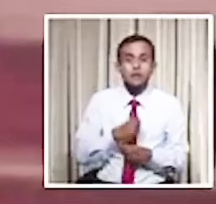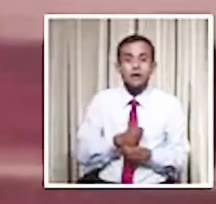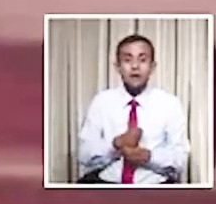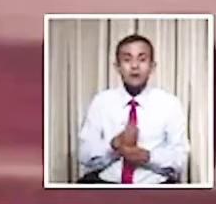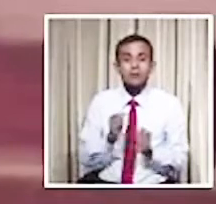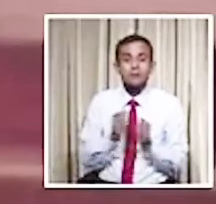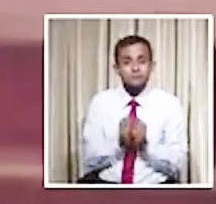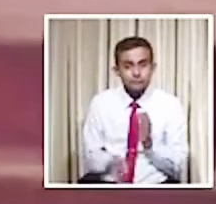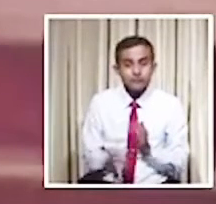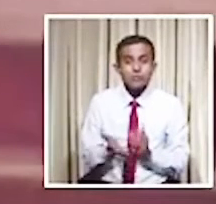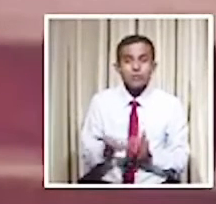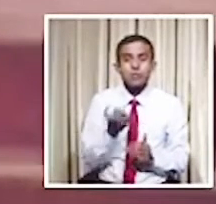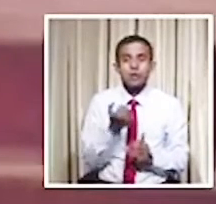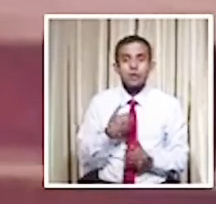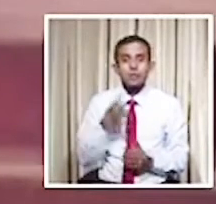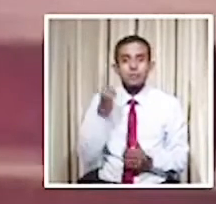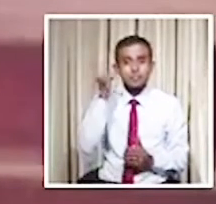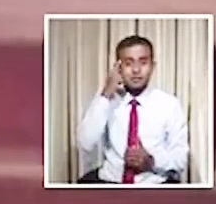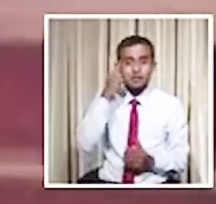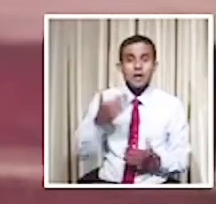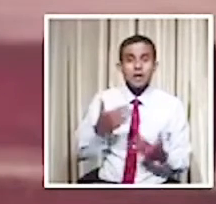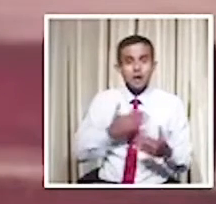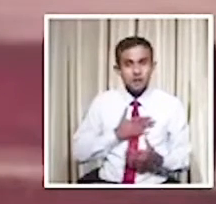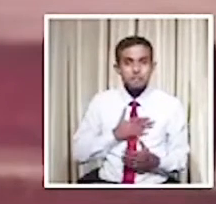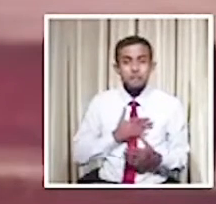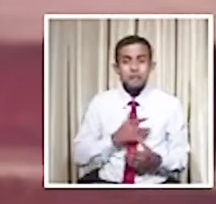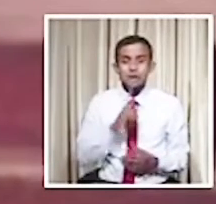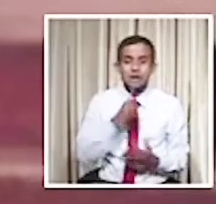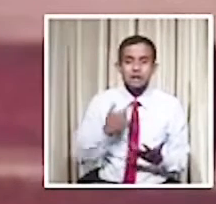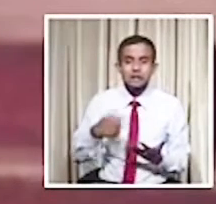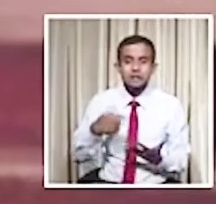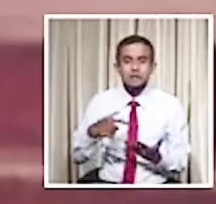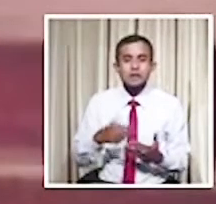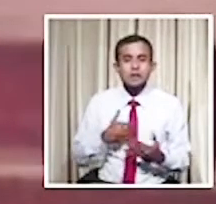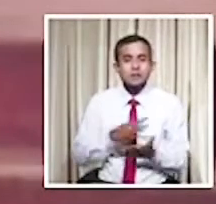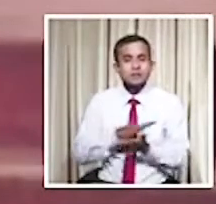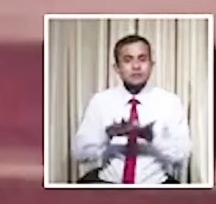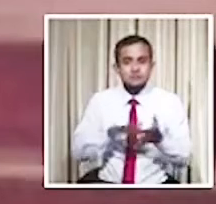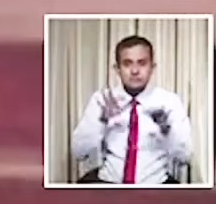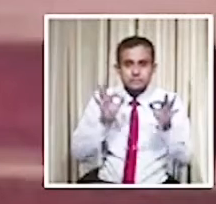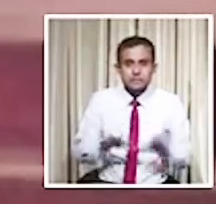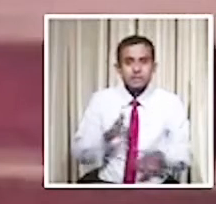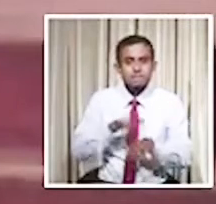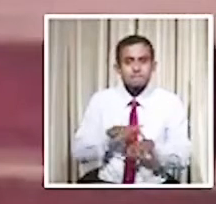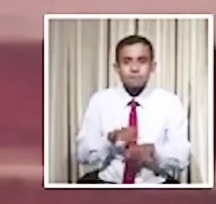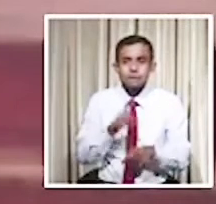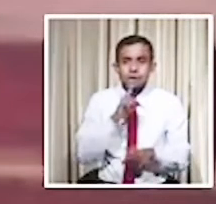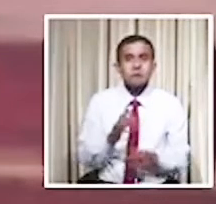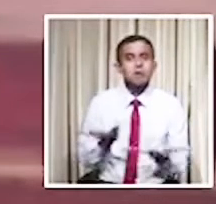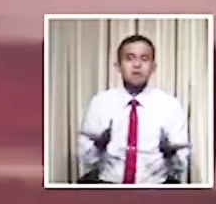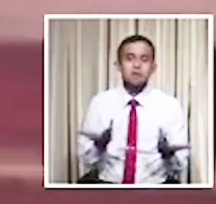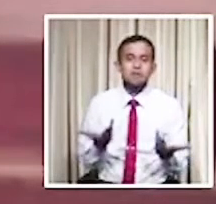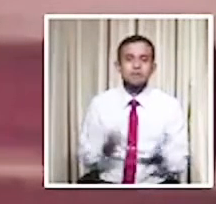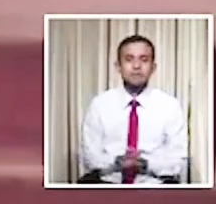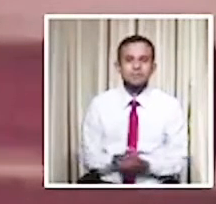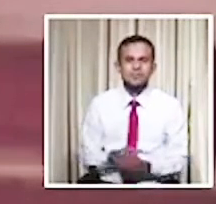கொரோனா பெருந்தொற்று காரணமாக பொருளாதார ரீதியில் சவால்களை எதிர்கொண்டுள்ளன. சில நாடுகளில் வேலைவாய்ப்பு பிரச்சனை ஏற்பட்டுள்ளது. அதே போன்று பொருட்களின் விலை